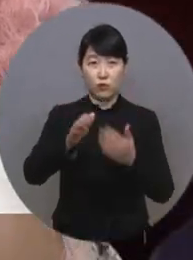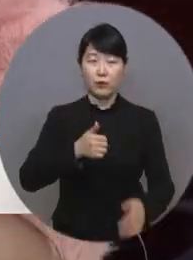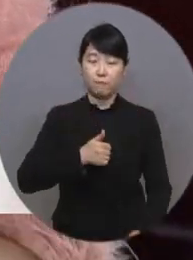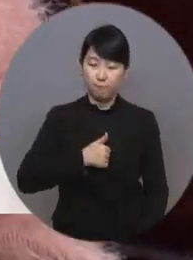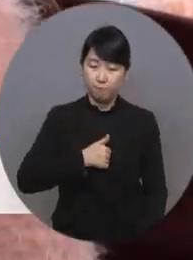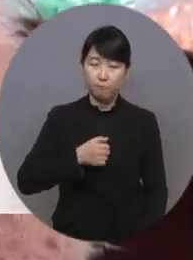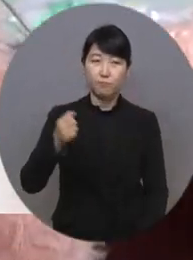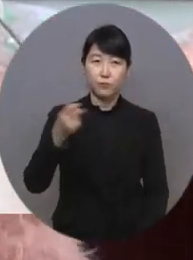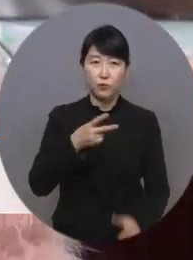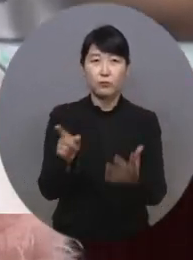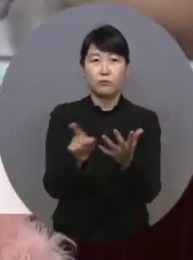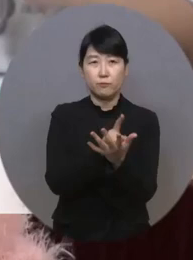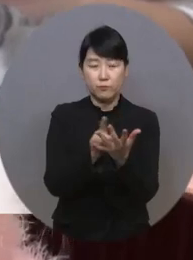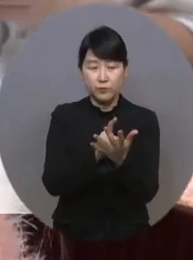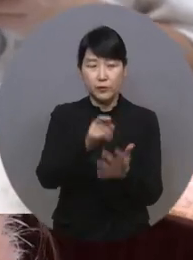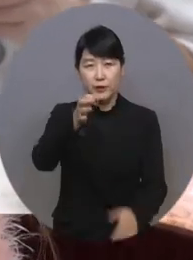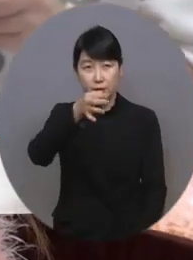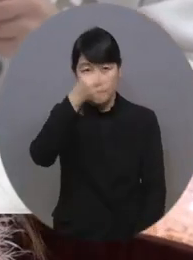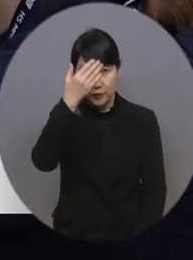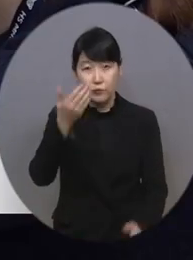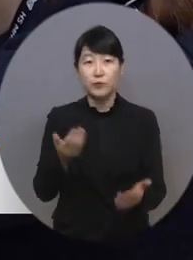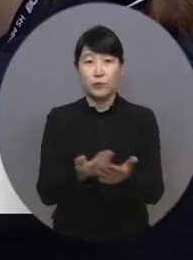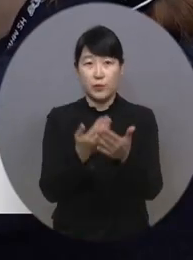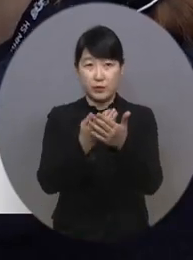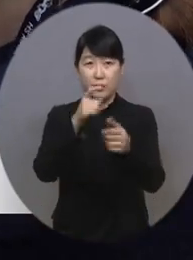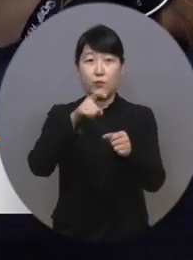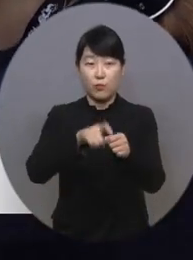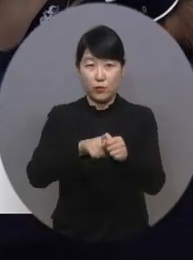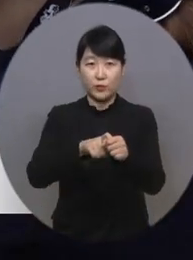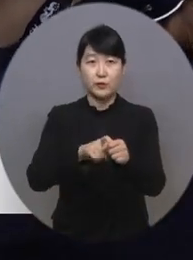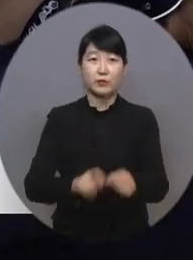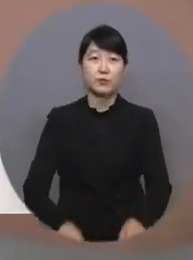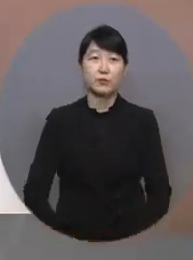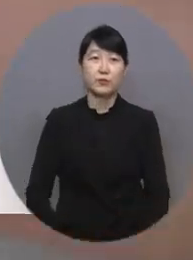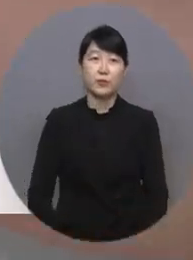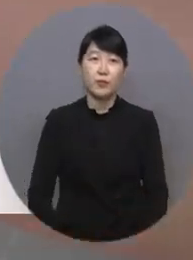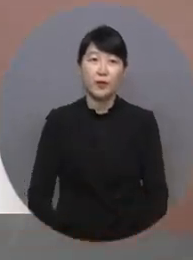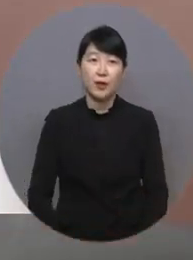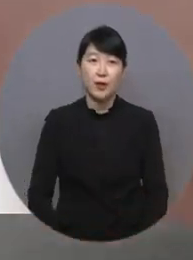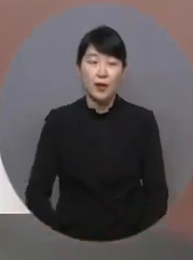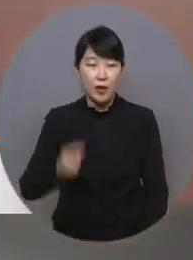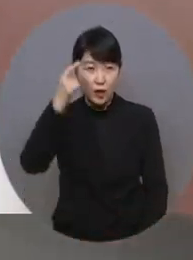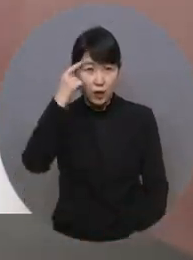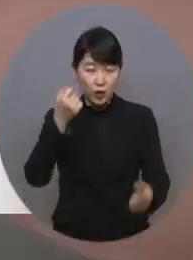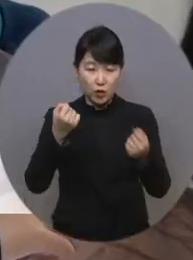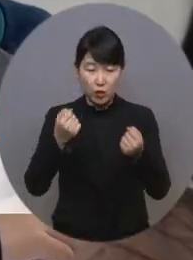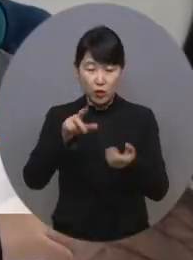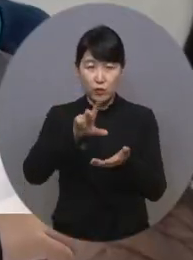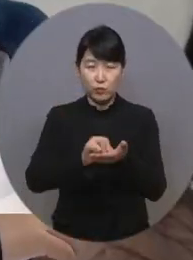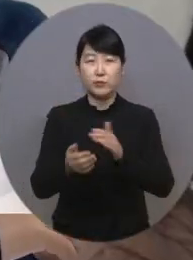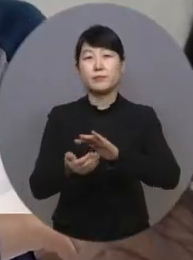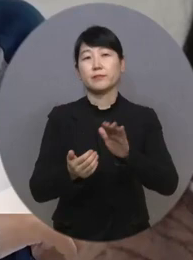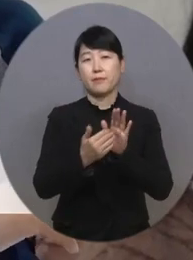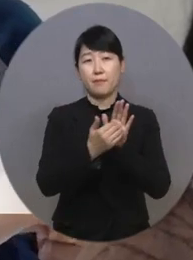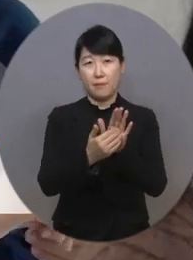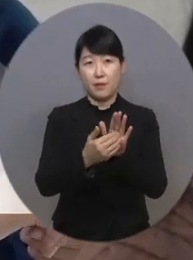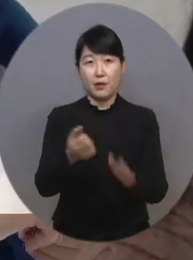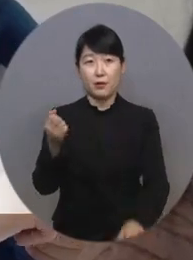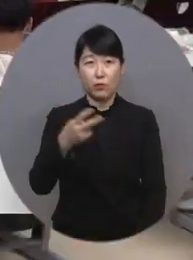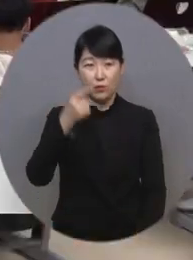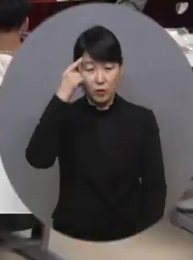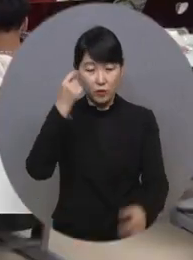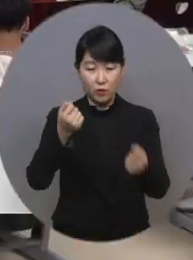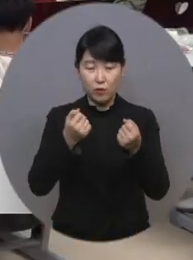존중감과 대인관계 기술 능력 향상을 목적으로 진행됐으며 아동기 정신건강 문제를 예방하고